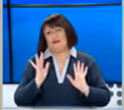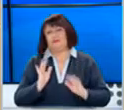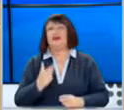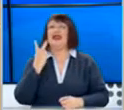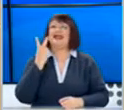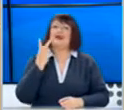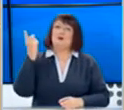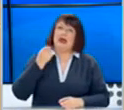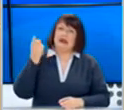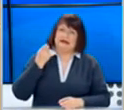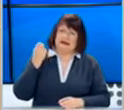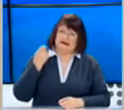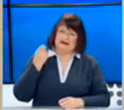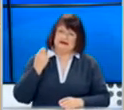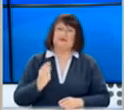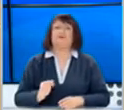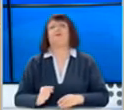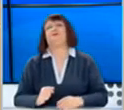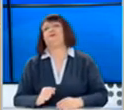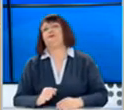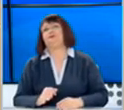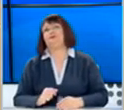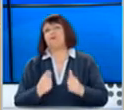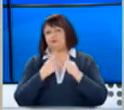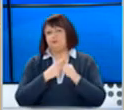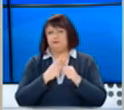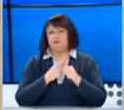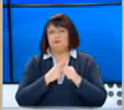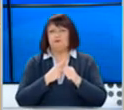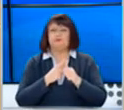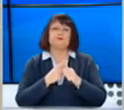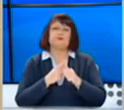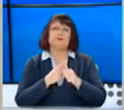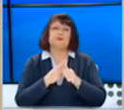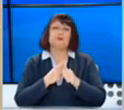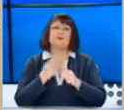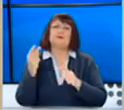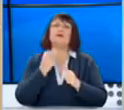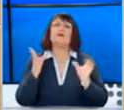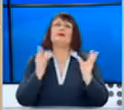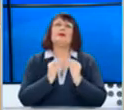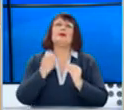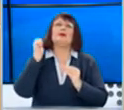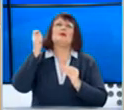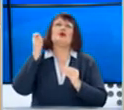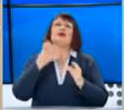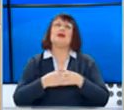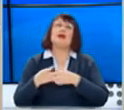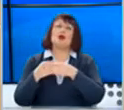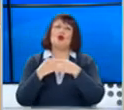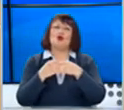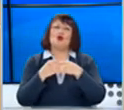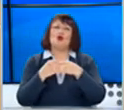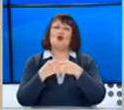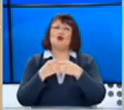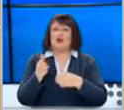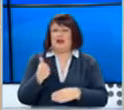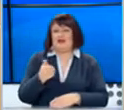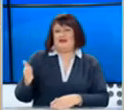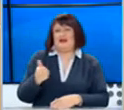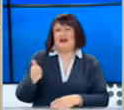τελευταίες παρατηρήσεις, κύριε Πρόεδρε. Η μία αφορά τα κόμματα που βρίσκονται στα δεξιά της